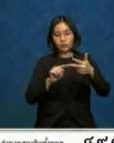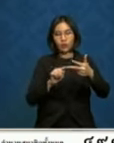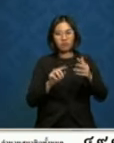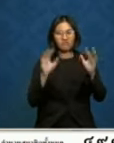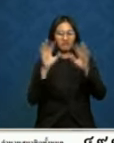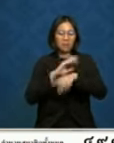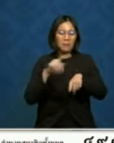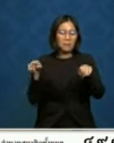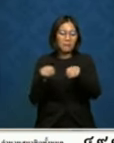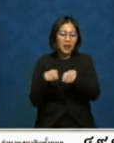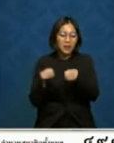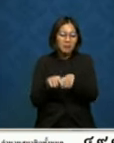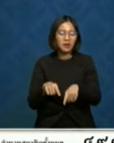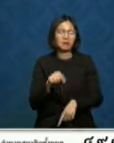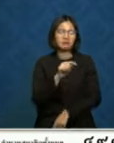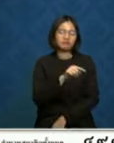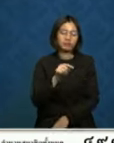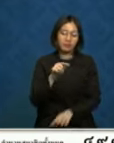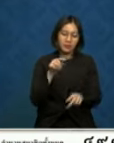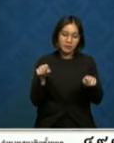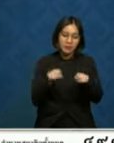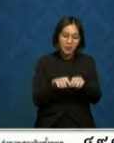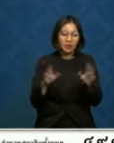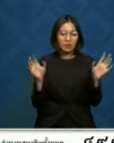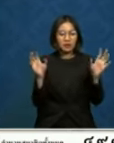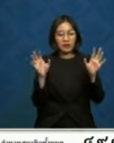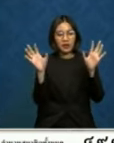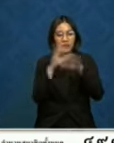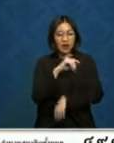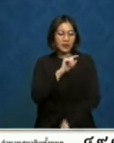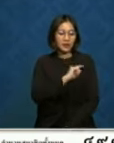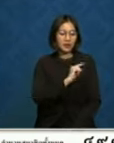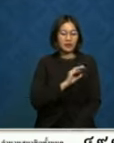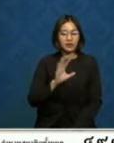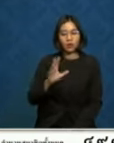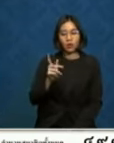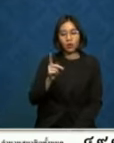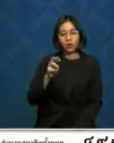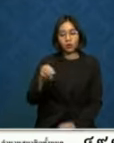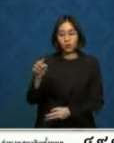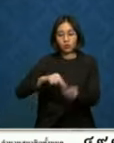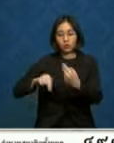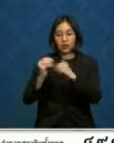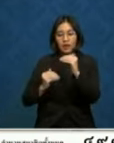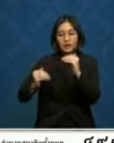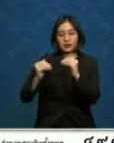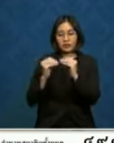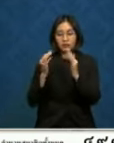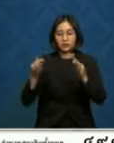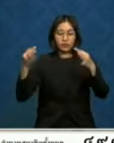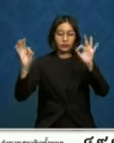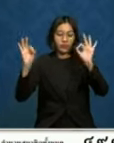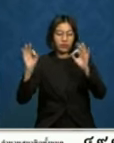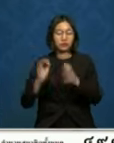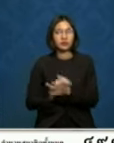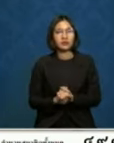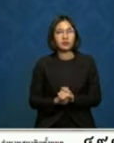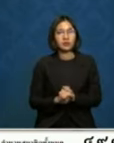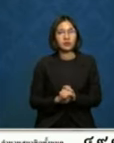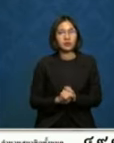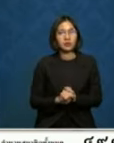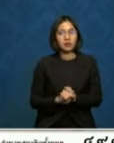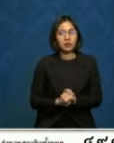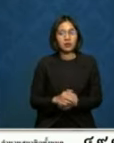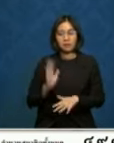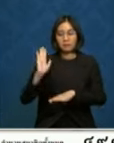ซ้ำซ้อนมีความทับซ้อนกันว่าจะเป็นหน้าที่ของกรมคุ้มครองสิทธิและเสรีภาพครับซึ่งมีความ